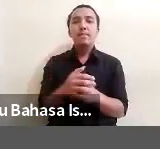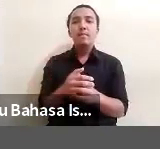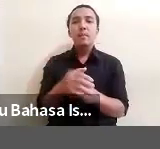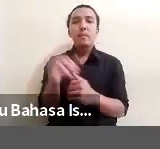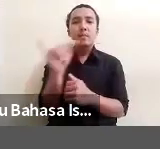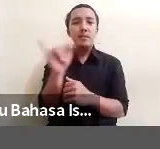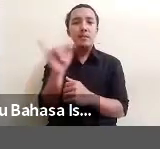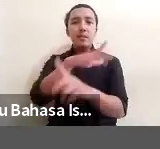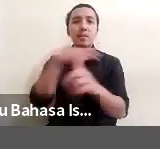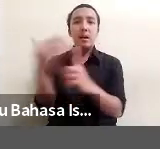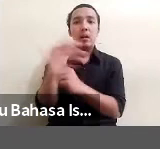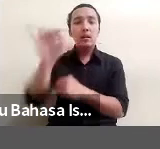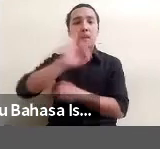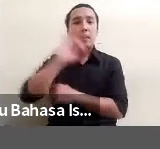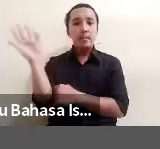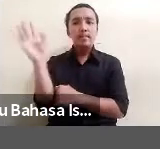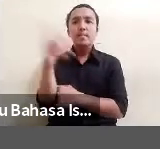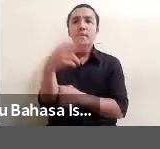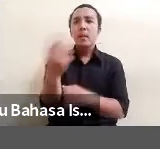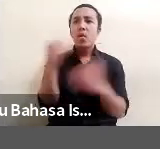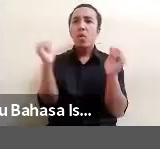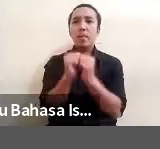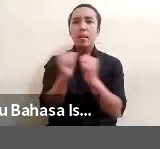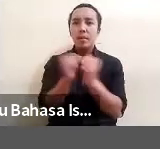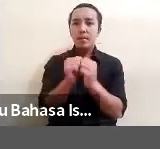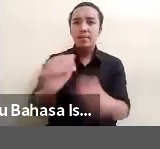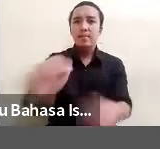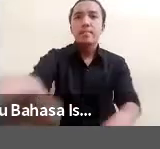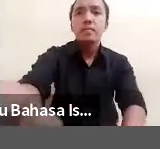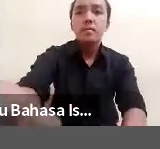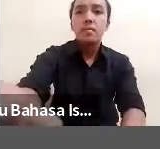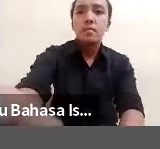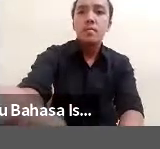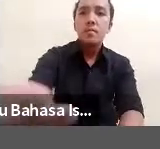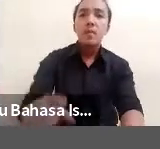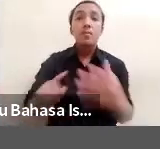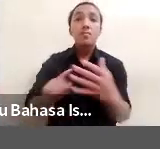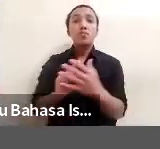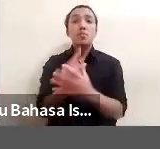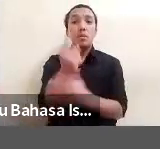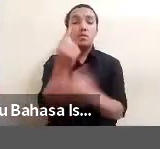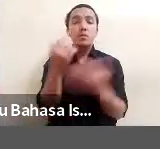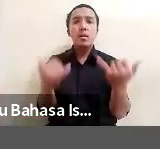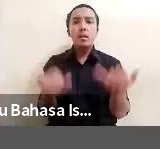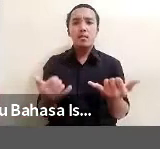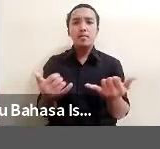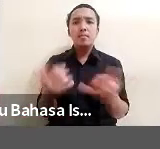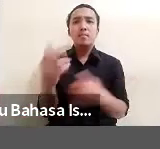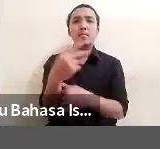lainnya, kita berkomitmen mulai sekarang kita akan mulai memberikan